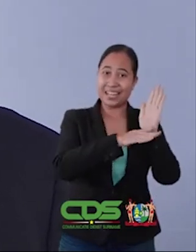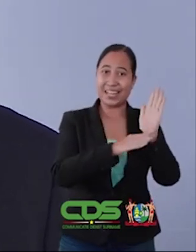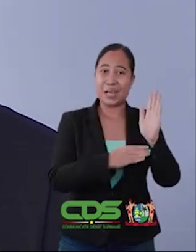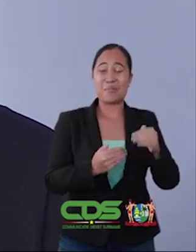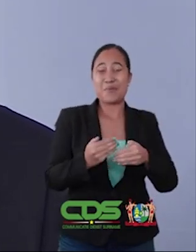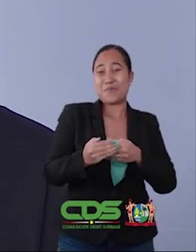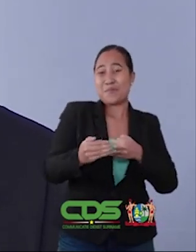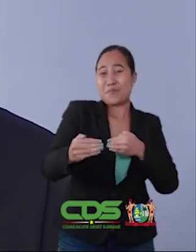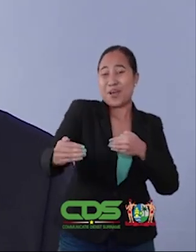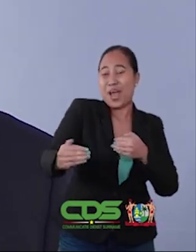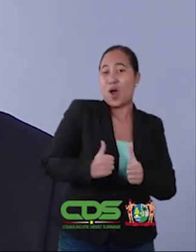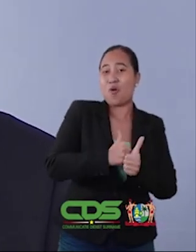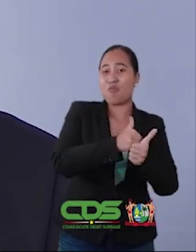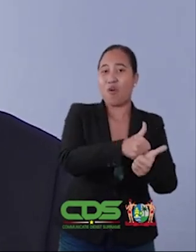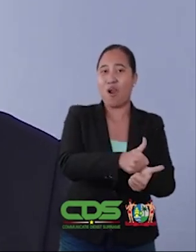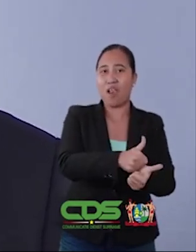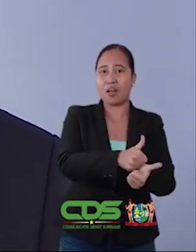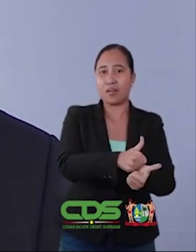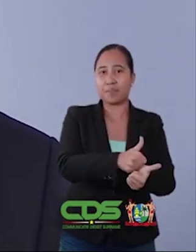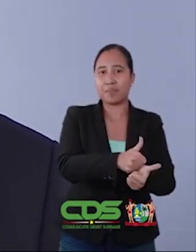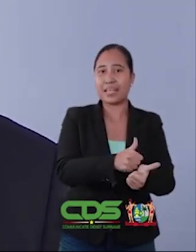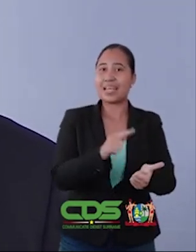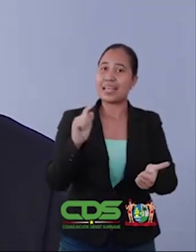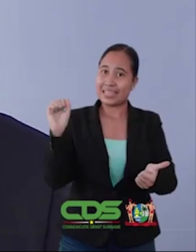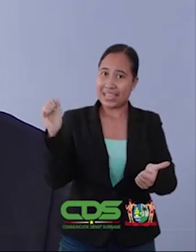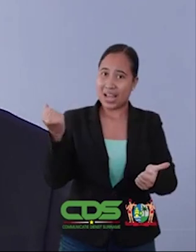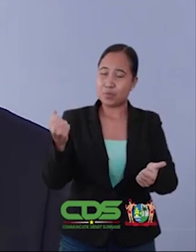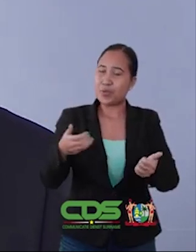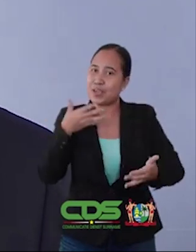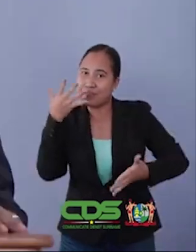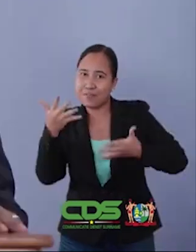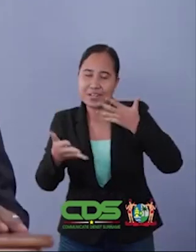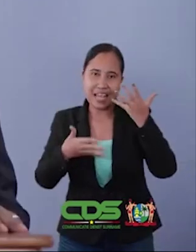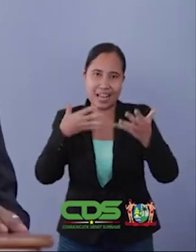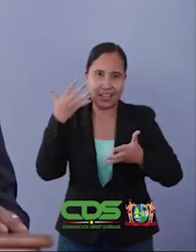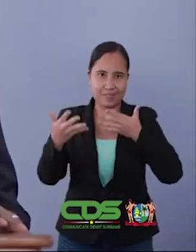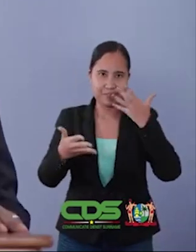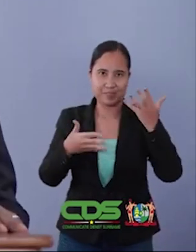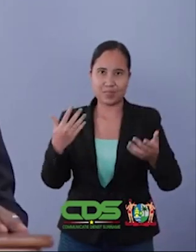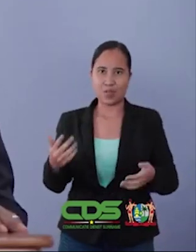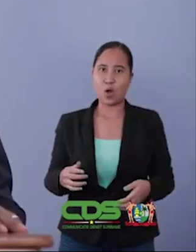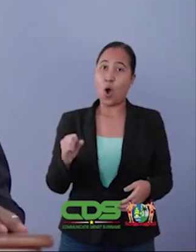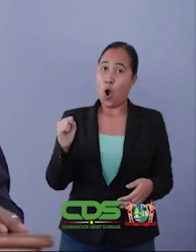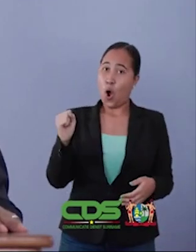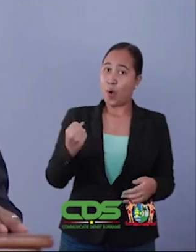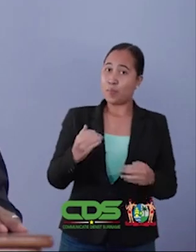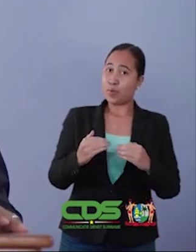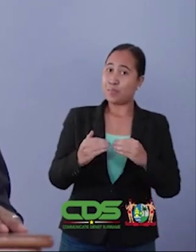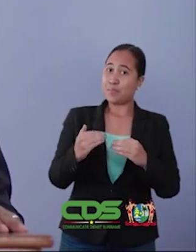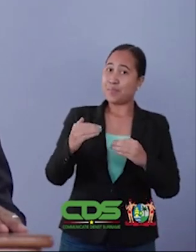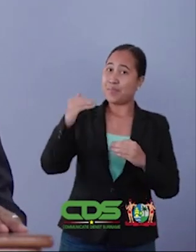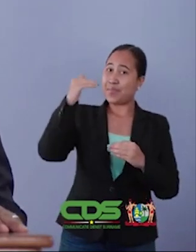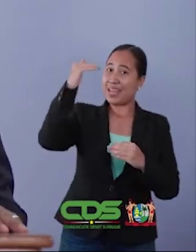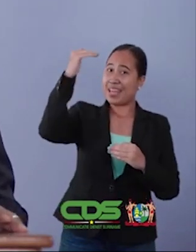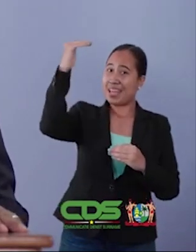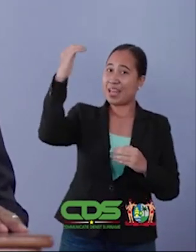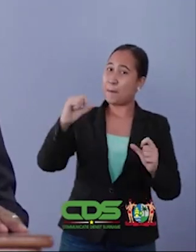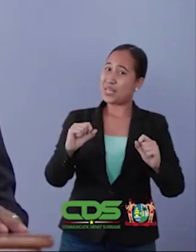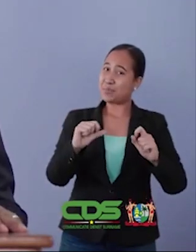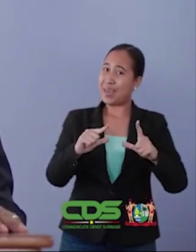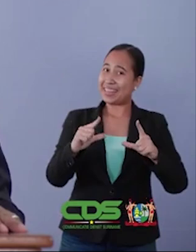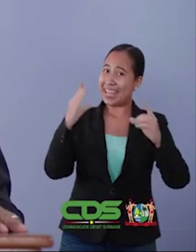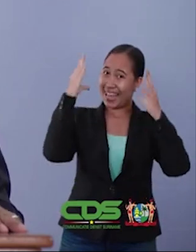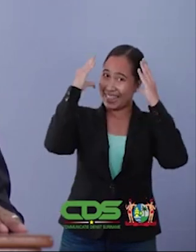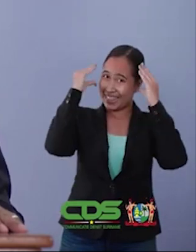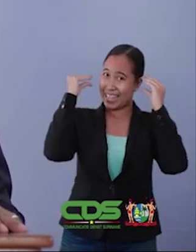gevolgen. In gevolge daarvan de volgende toelichtingen. Vanwege de toename aan besmettingen in Nederland